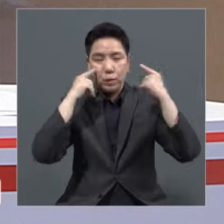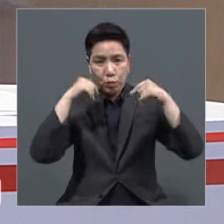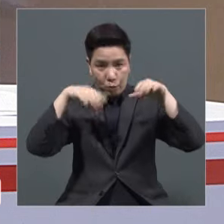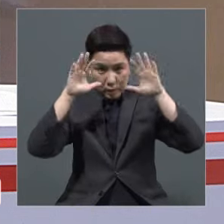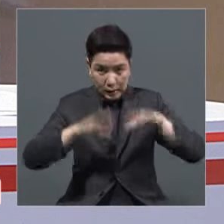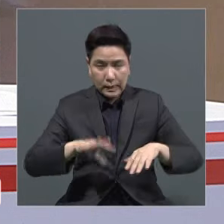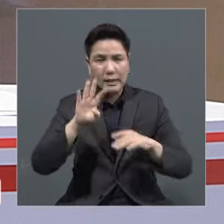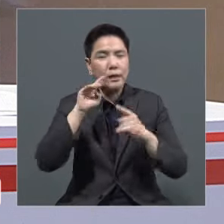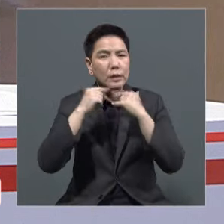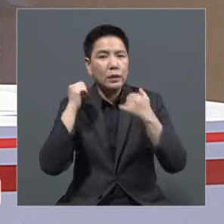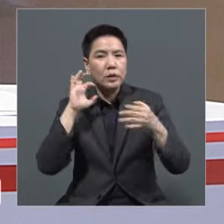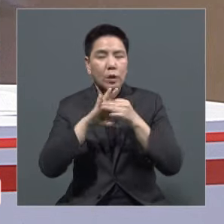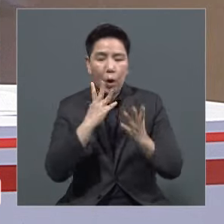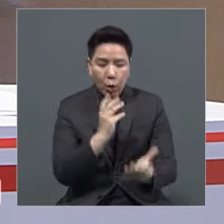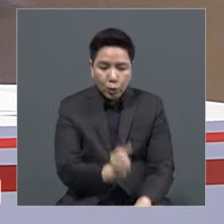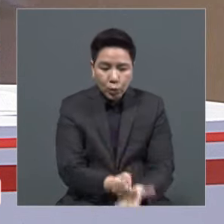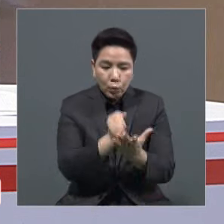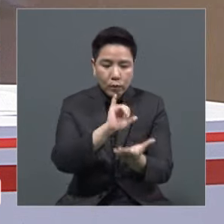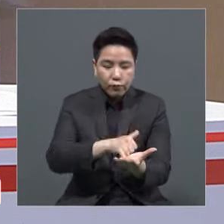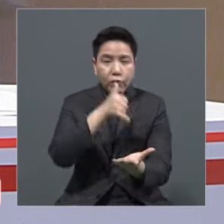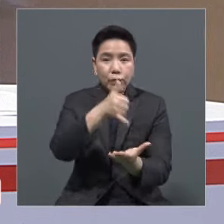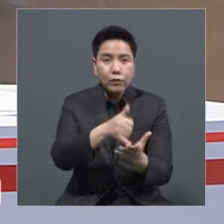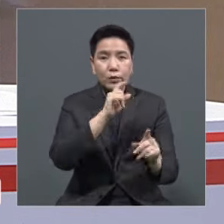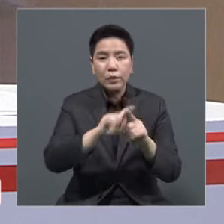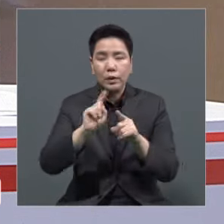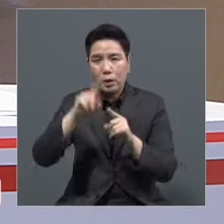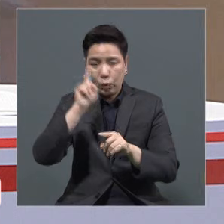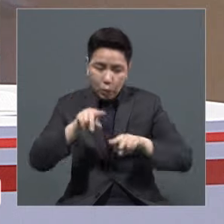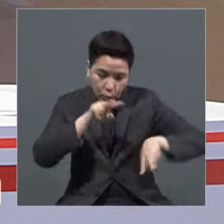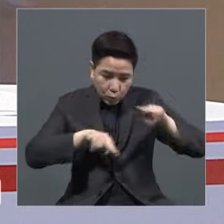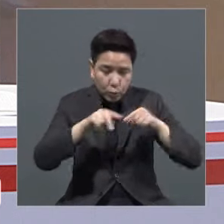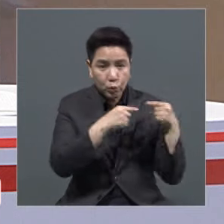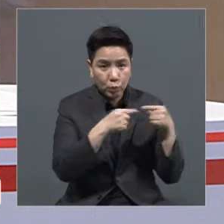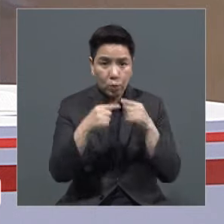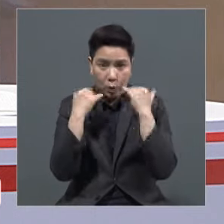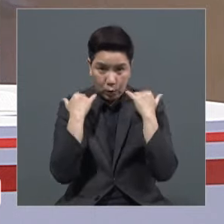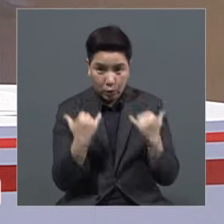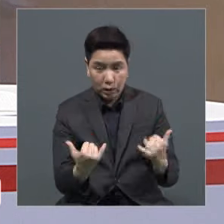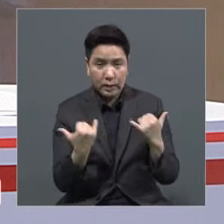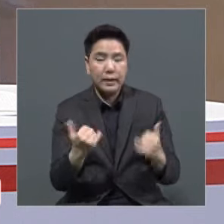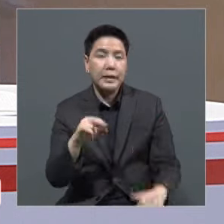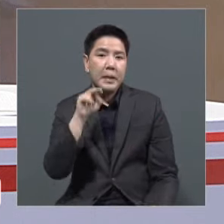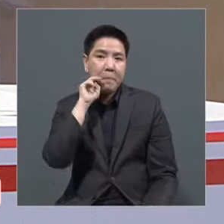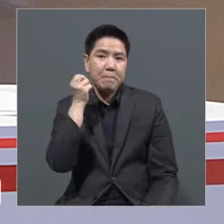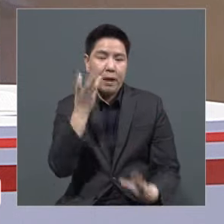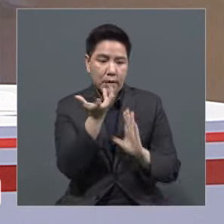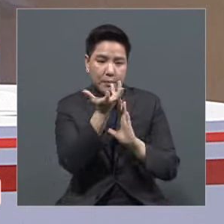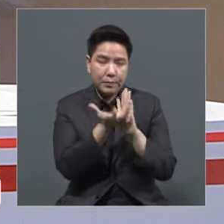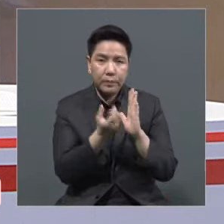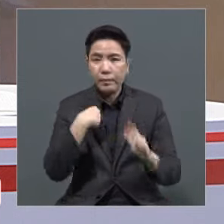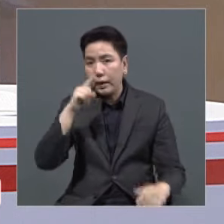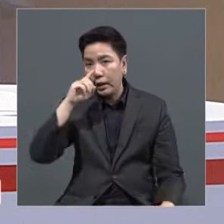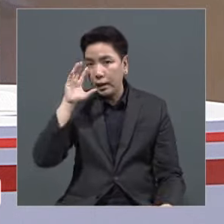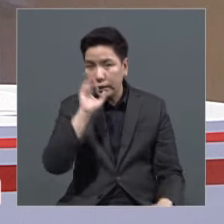เหลือเรื่องของการเยาการซ่อมแซมการฟื้นฟูต่างๆยังต้องเรียกว่าเข้าไปดูแลกันอย่างต่อเนื่องส่วนตอนนี้น้ำส่วนใหญ่จะมาจับตากันที่